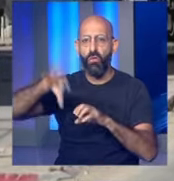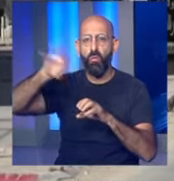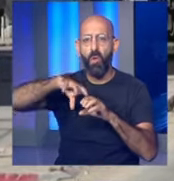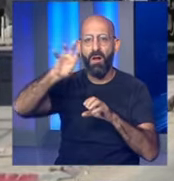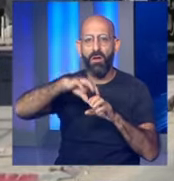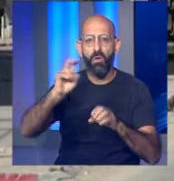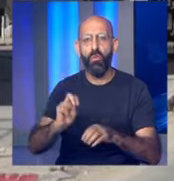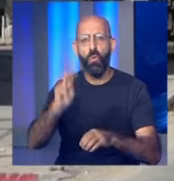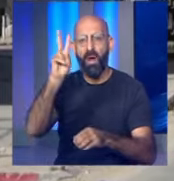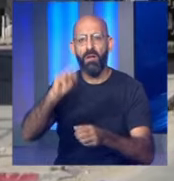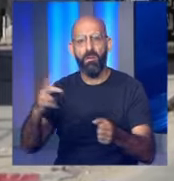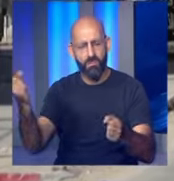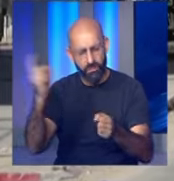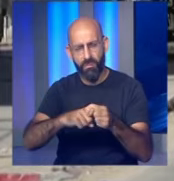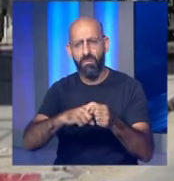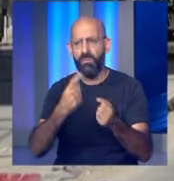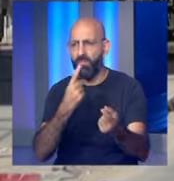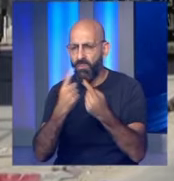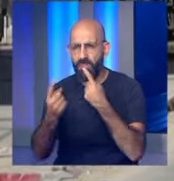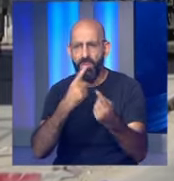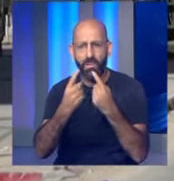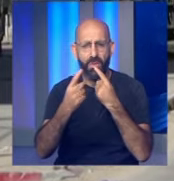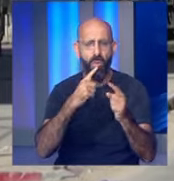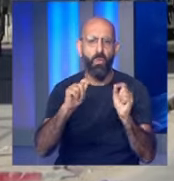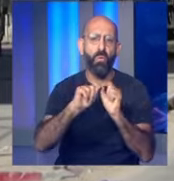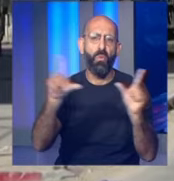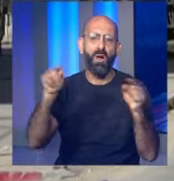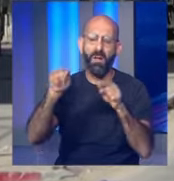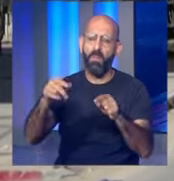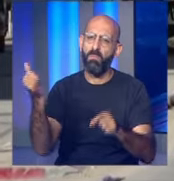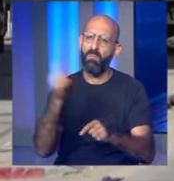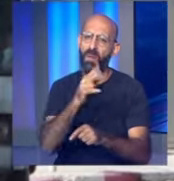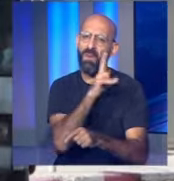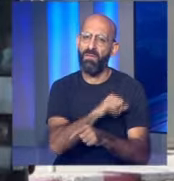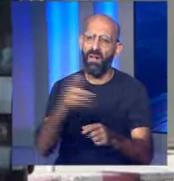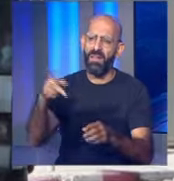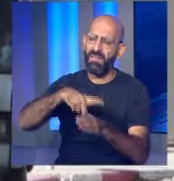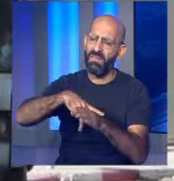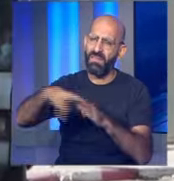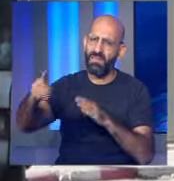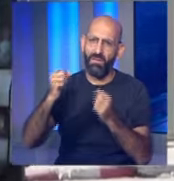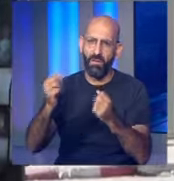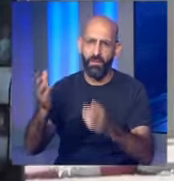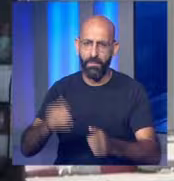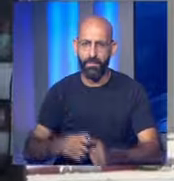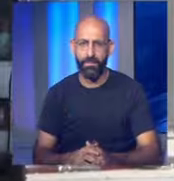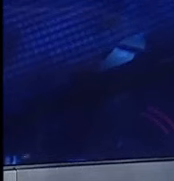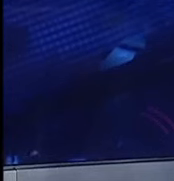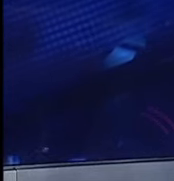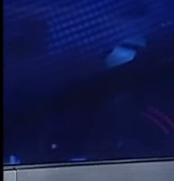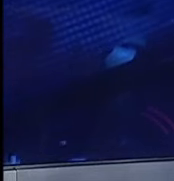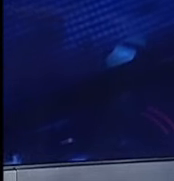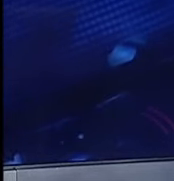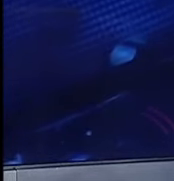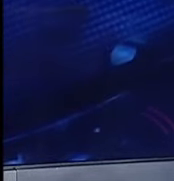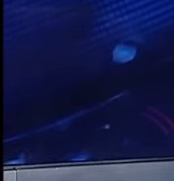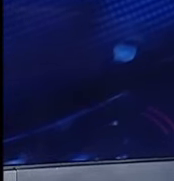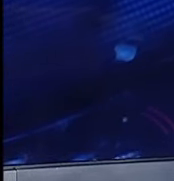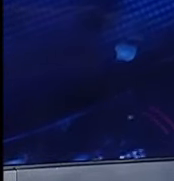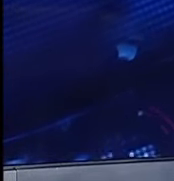المفتوح الذي يعقد كل 3 شهور عشرات الدول الأعضاء في الأمم المتحدة.